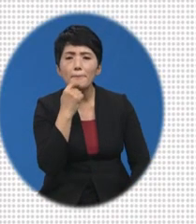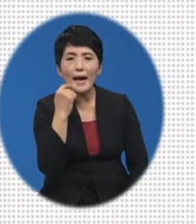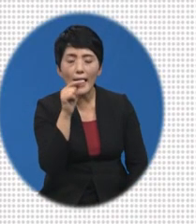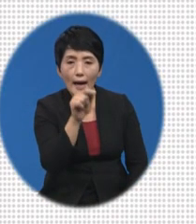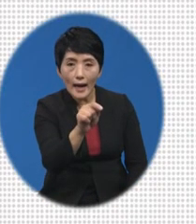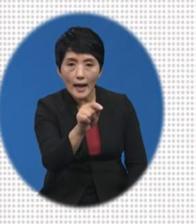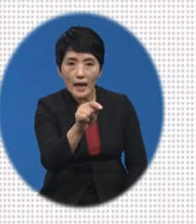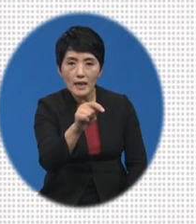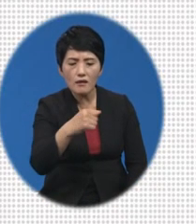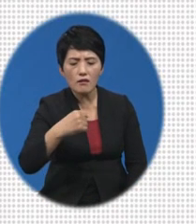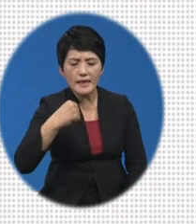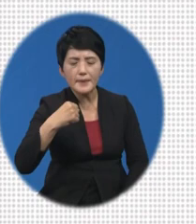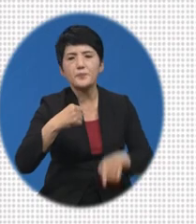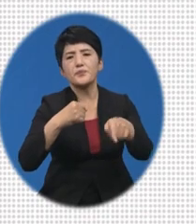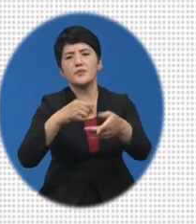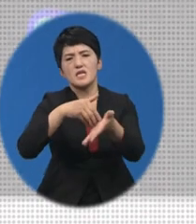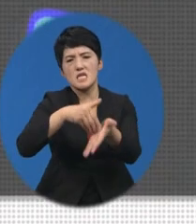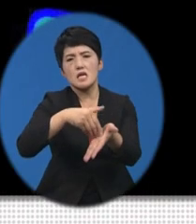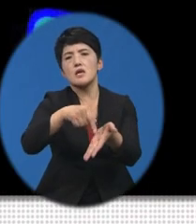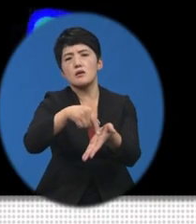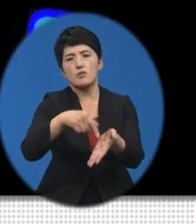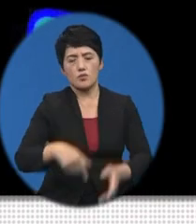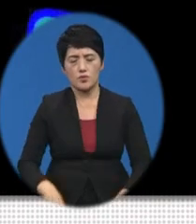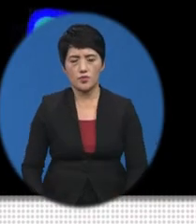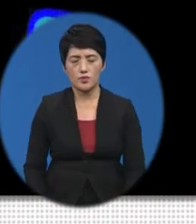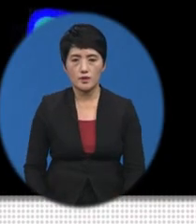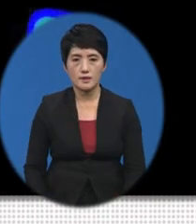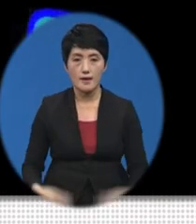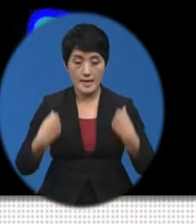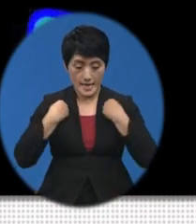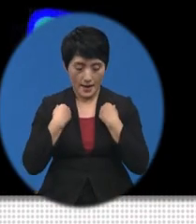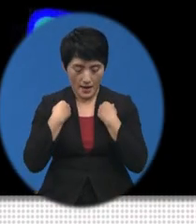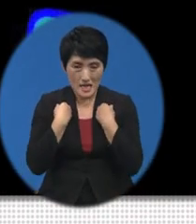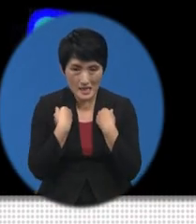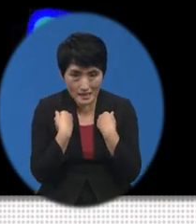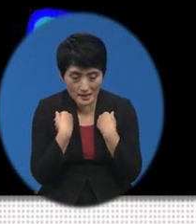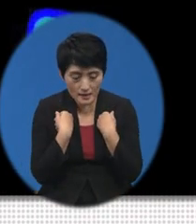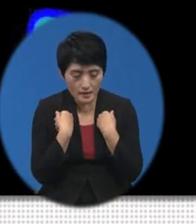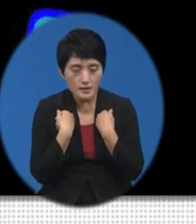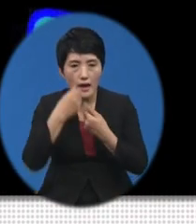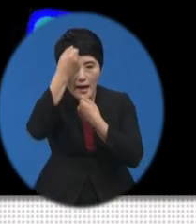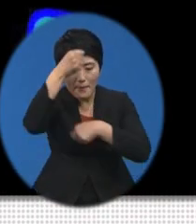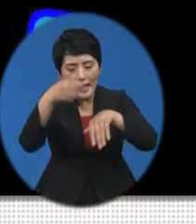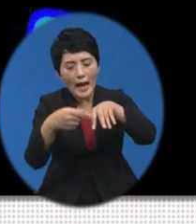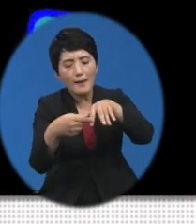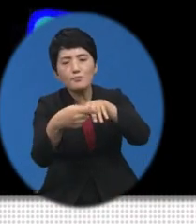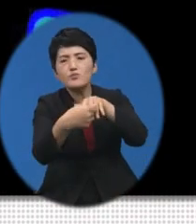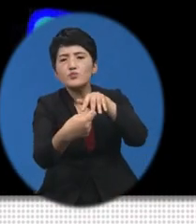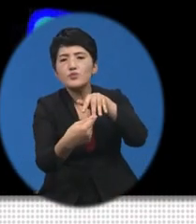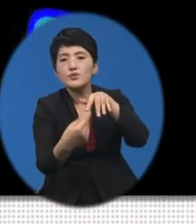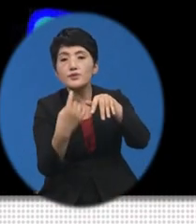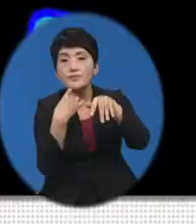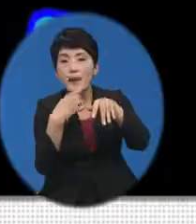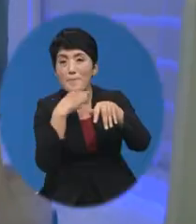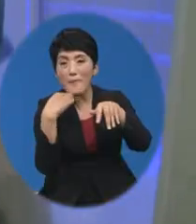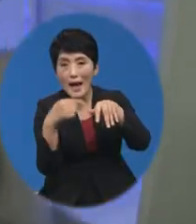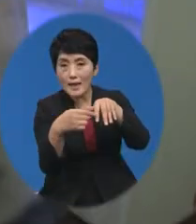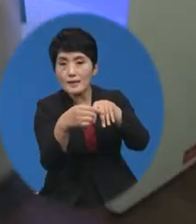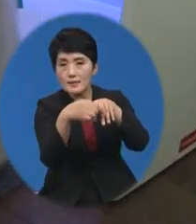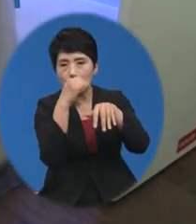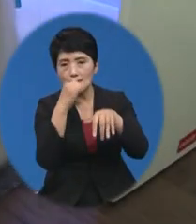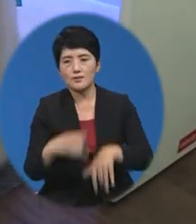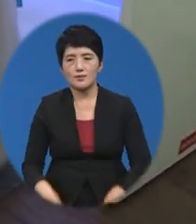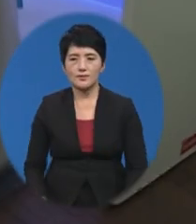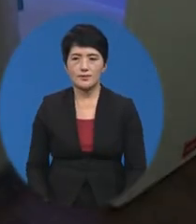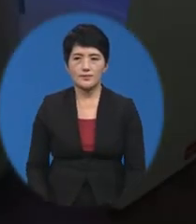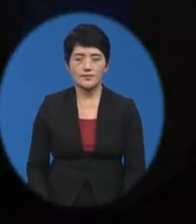가장 압력을 세게 받는 부위인데요. 가방을 메자 발의 앞부분에만 힘이 들어간 것을 확인할 수 있죠.